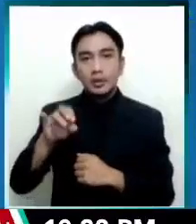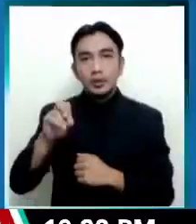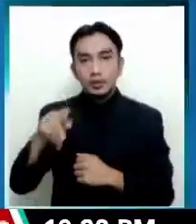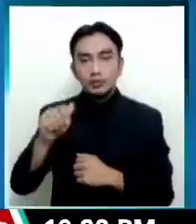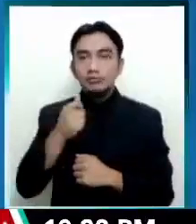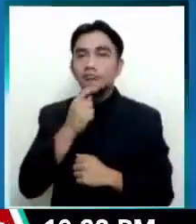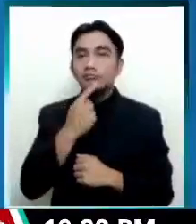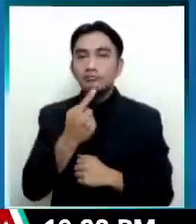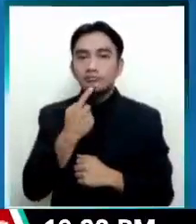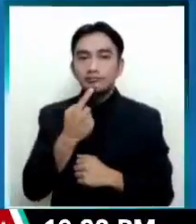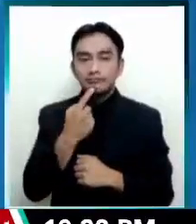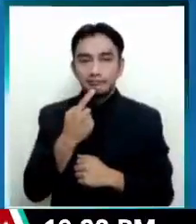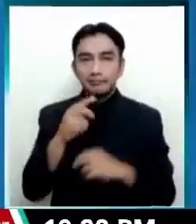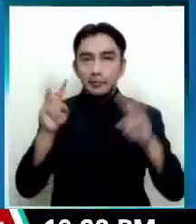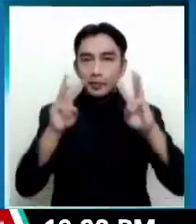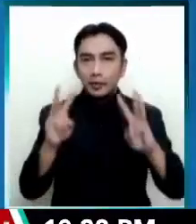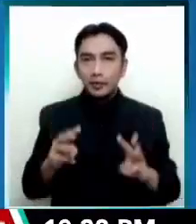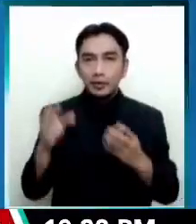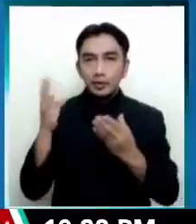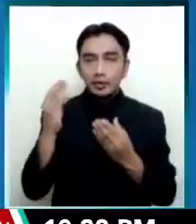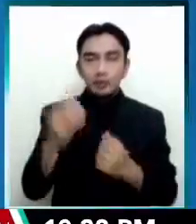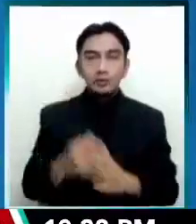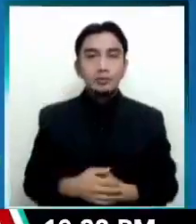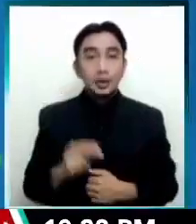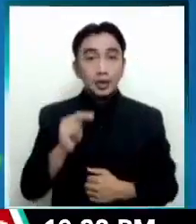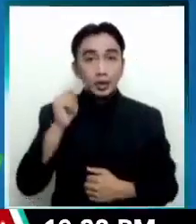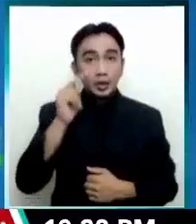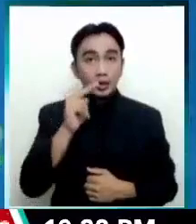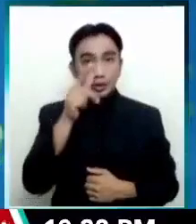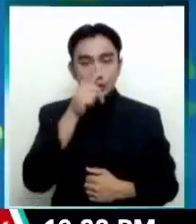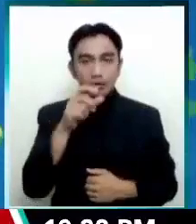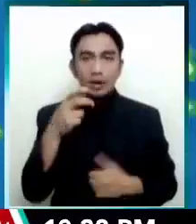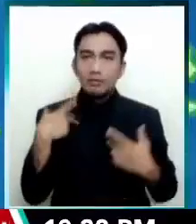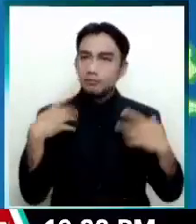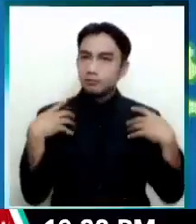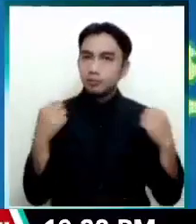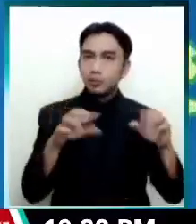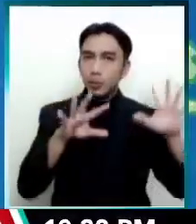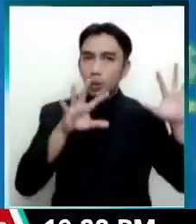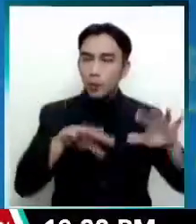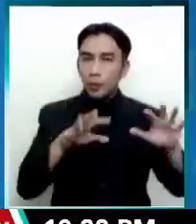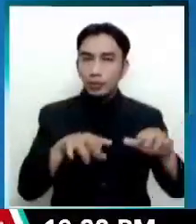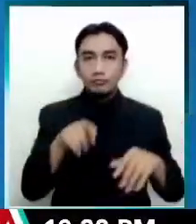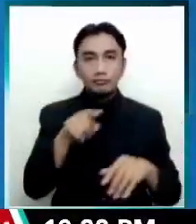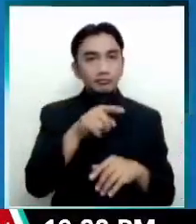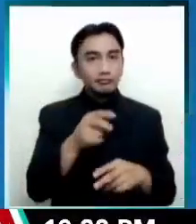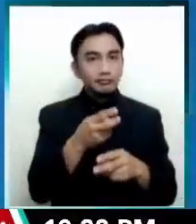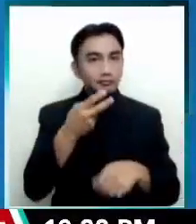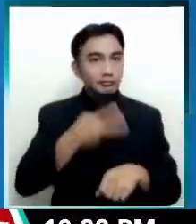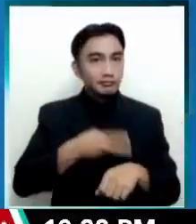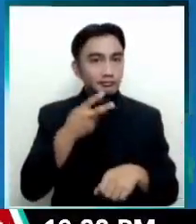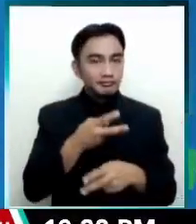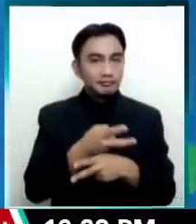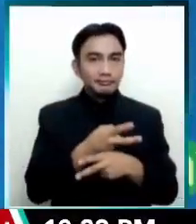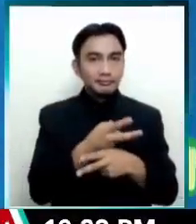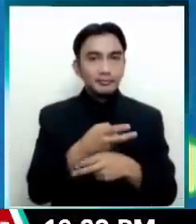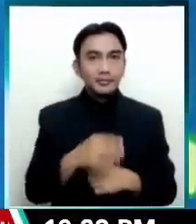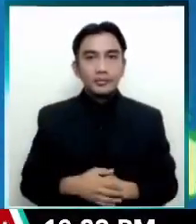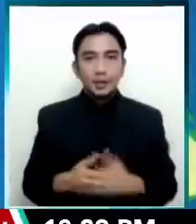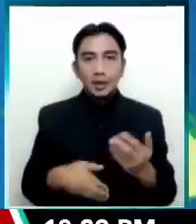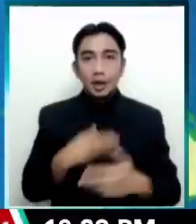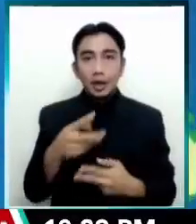Weather. Malalakas ang ulan sa Northern Luzon kaya doble ingat mga kapuso. May pag-ulan din sa ilang bahagi ng Visayas at